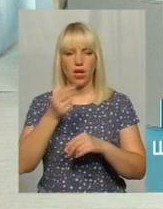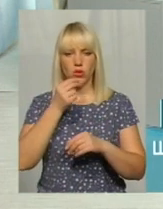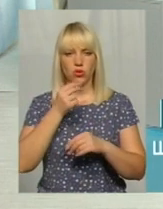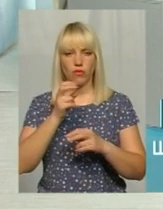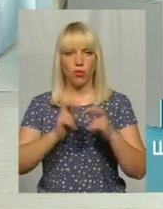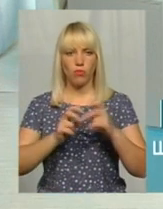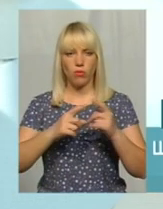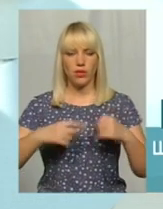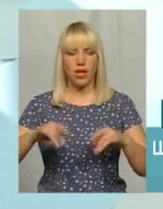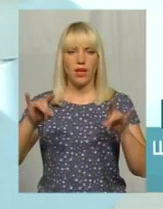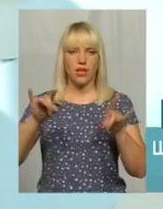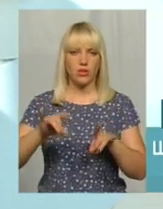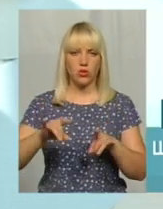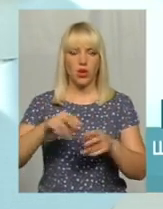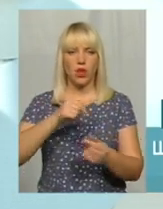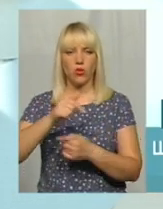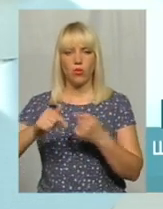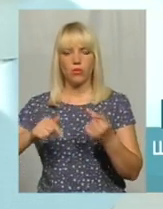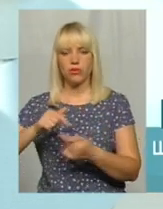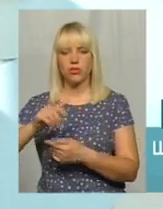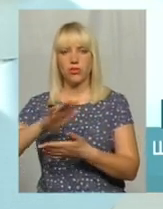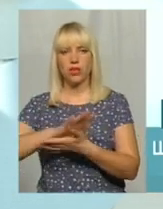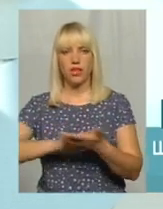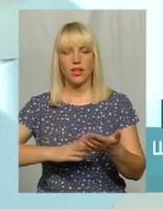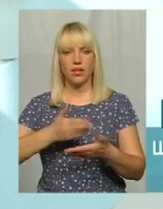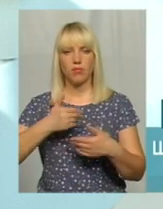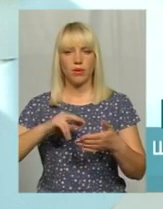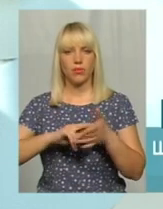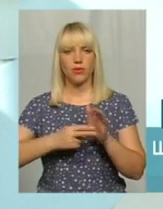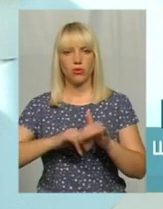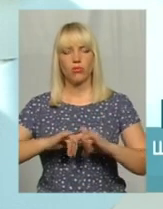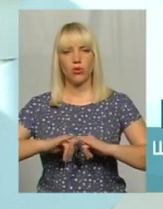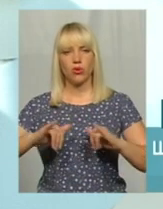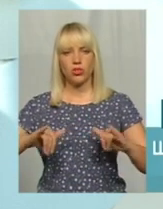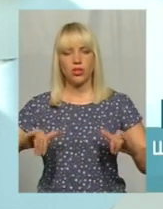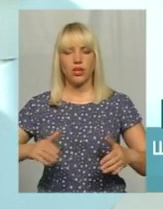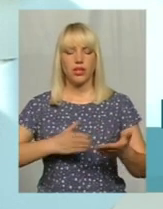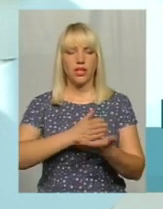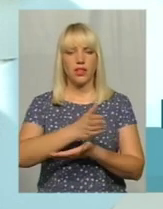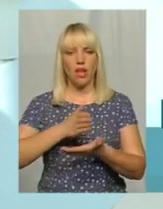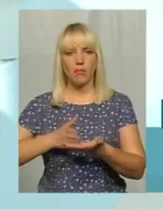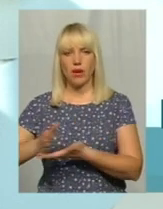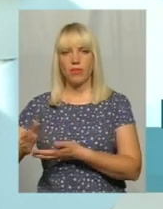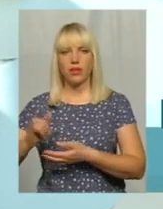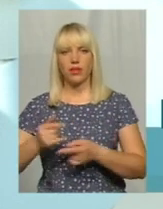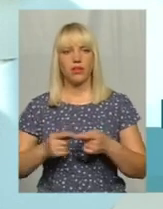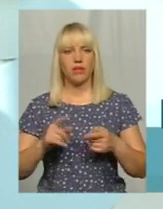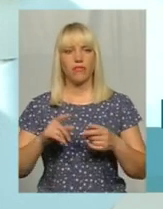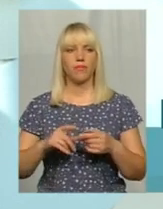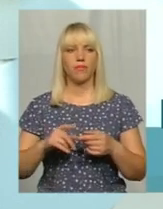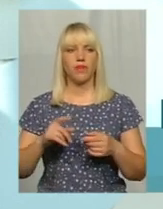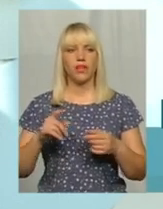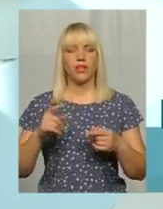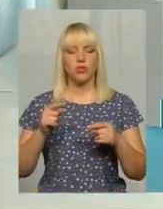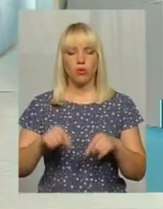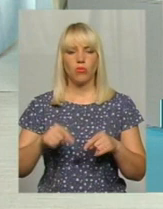також ресторанного бізнесу. Але надалі ми плануємо розширювати напрямки, розширювати межі цього проєкту. І вже